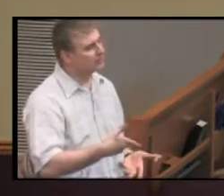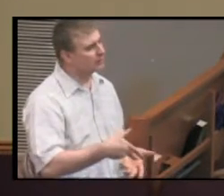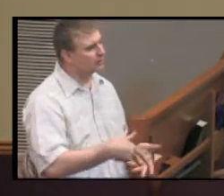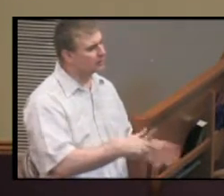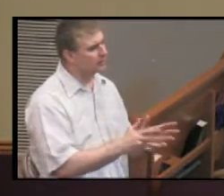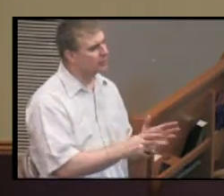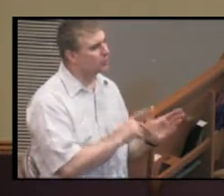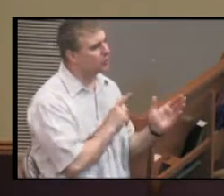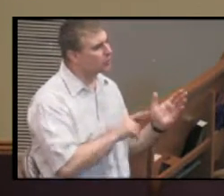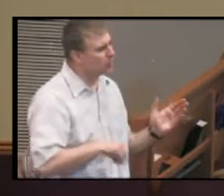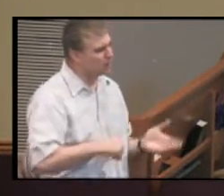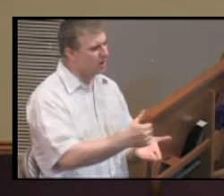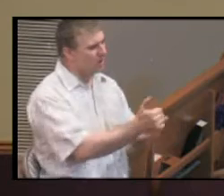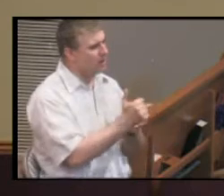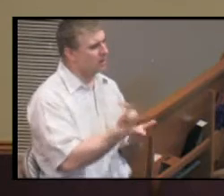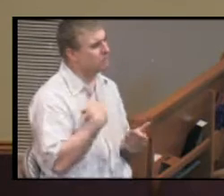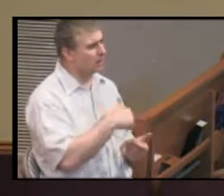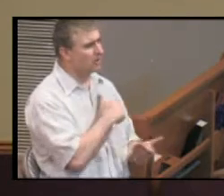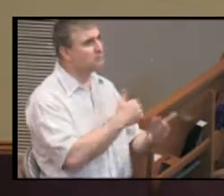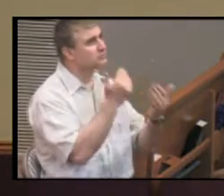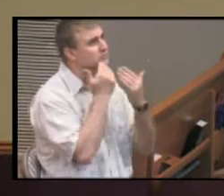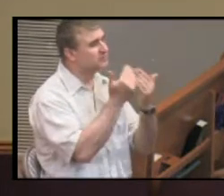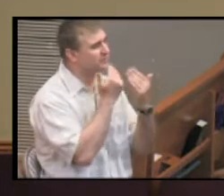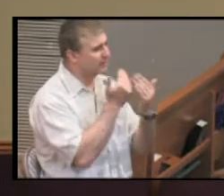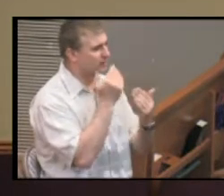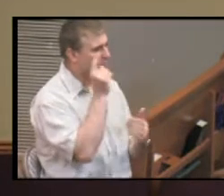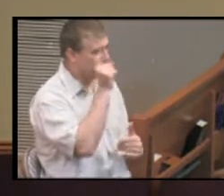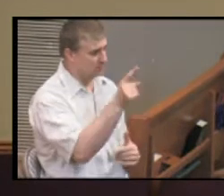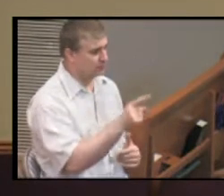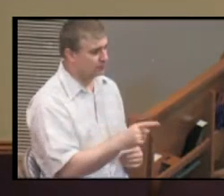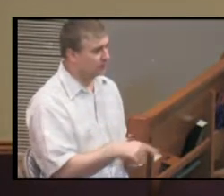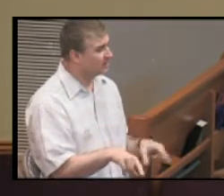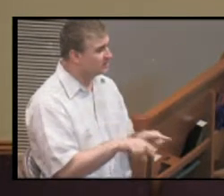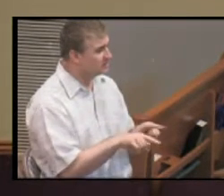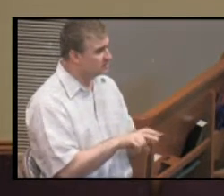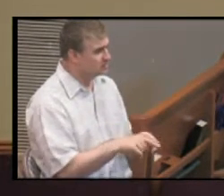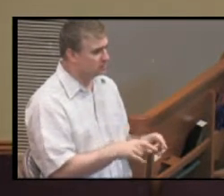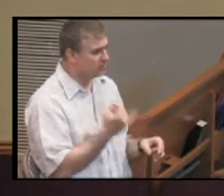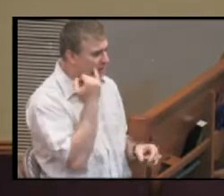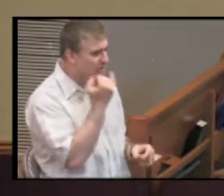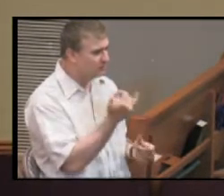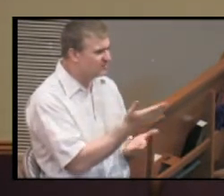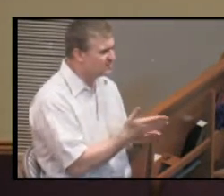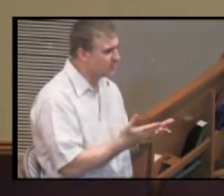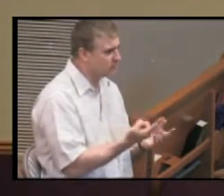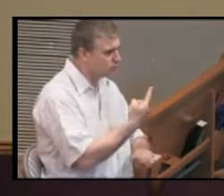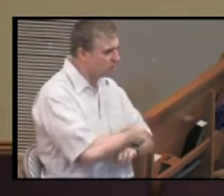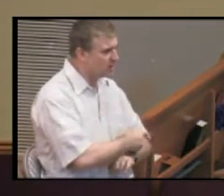Господь, благодарить Его. Также сегодня, если сердца есть, которые нуждаются в исцелении,